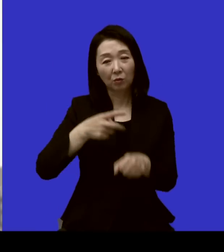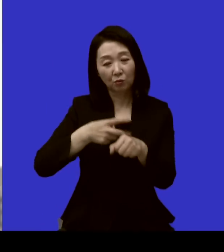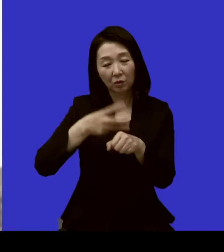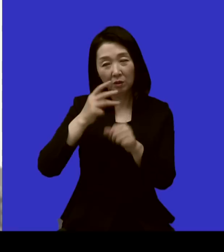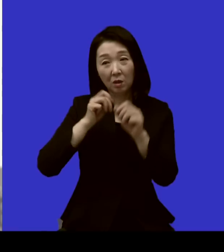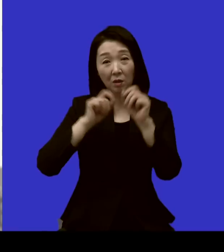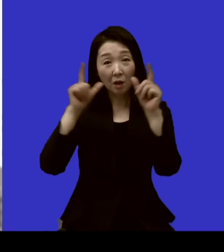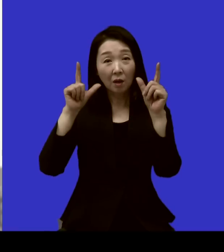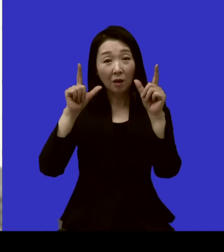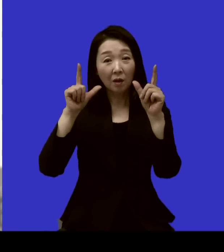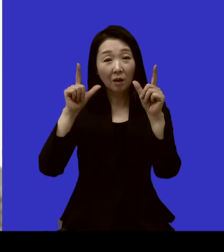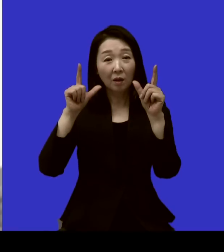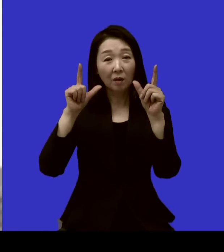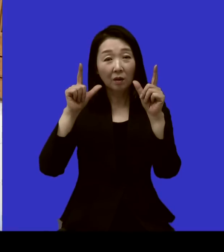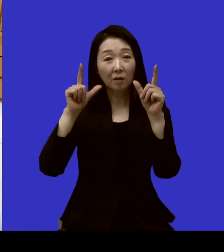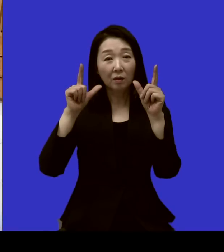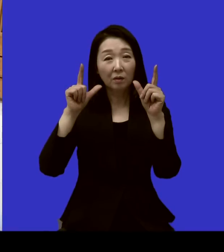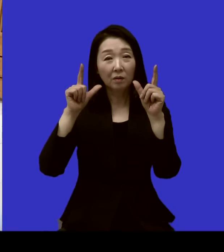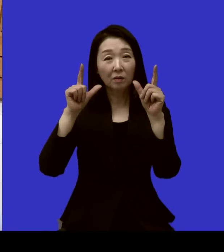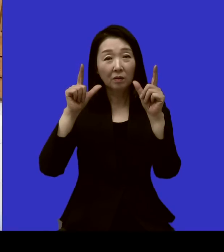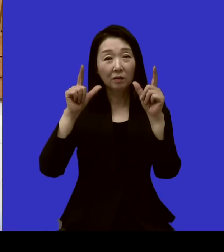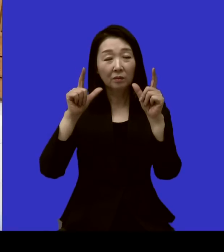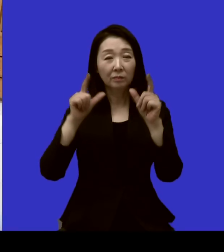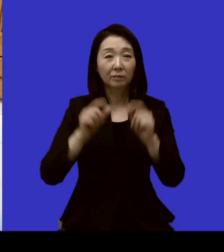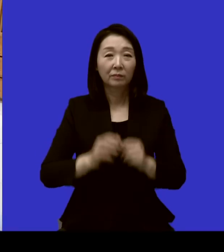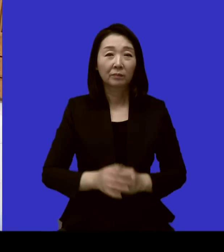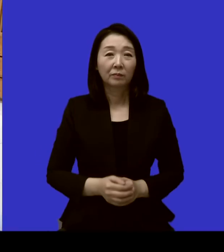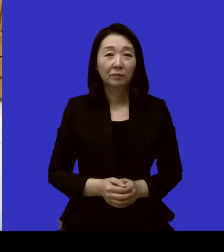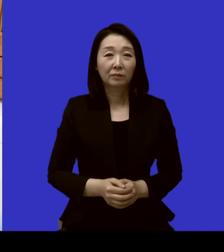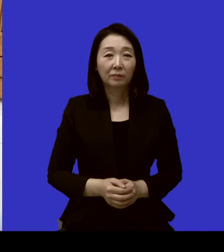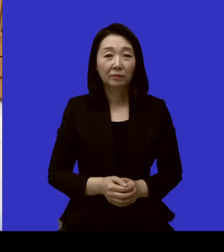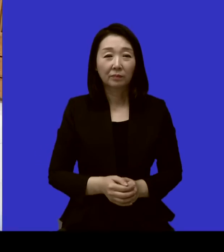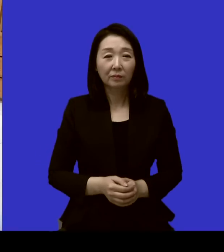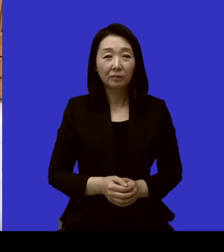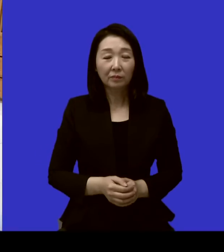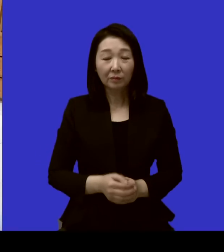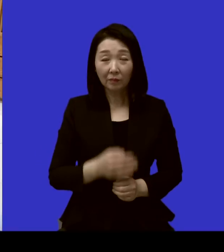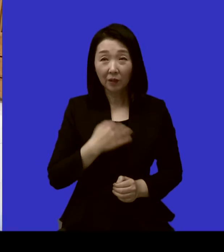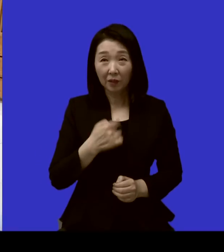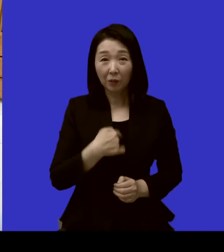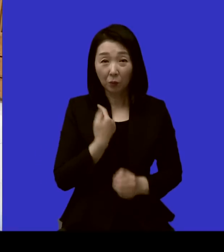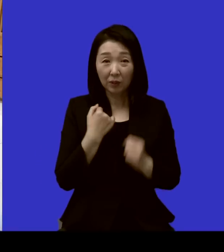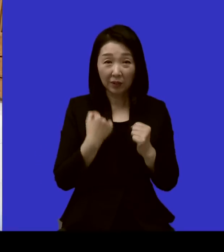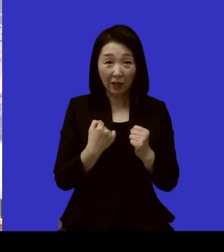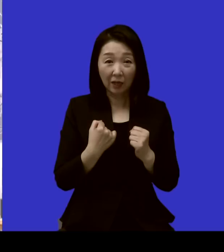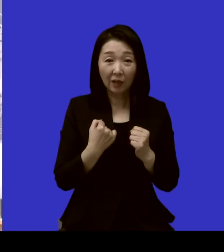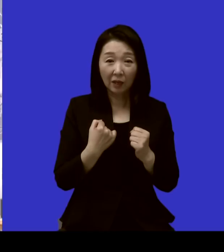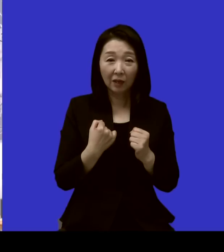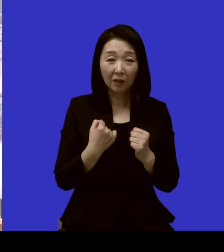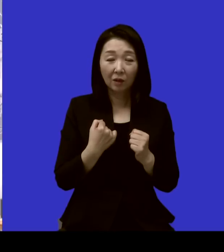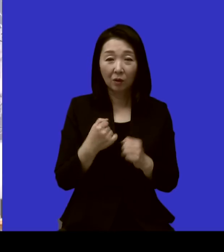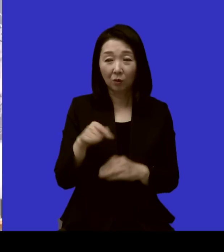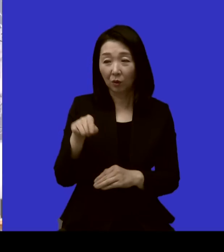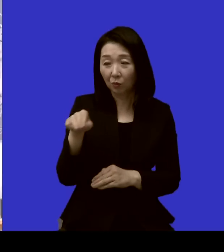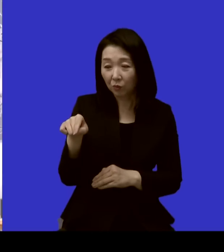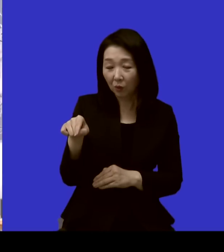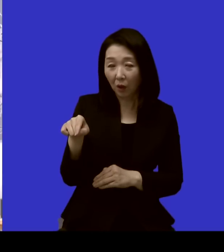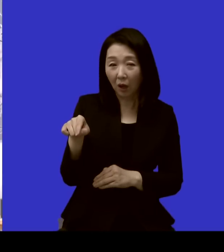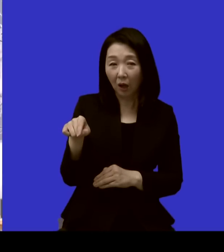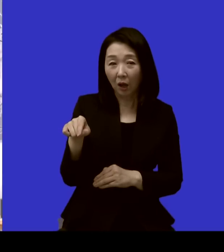3시쯤에 깼는데 그 갑자기 그때는 제가 혼자 자고 있었는데요, 사무실에. 구석에 한